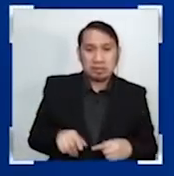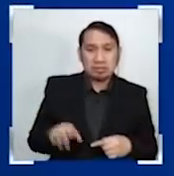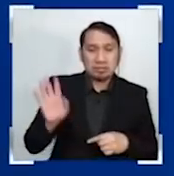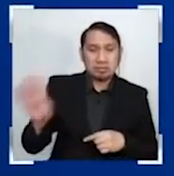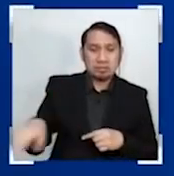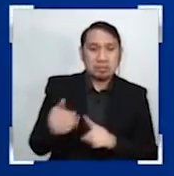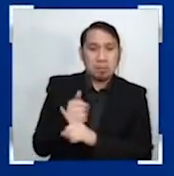Pangalawa,